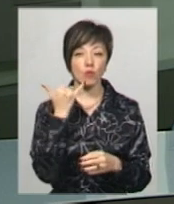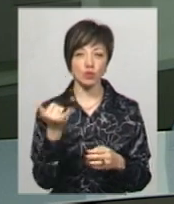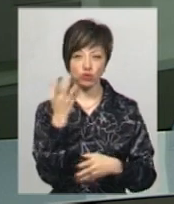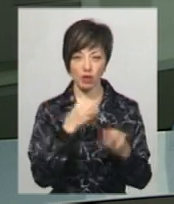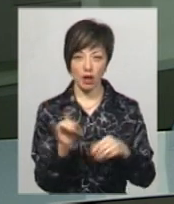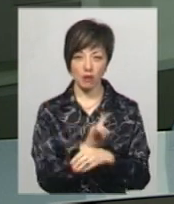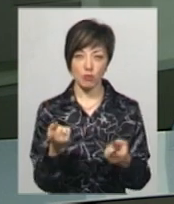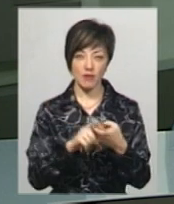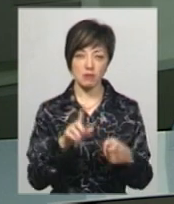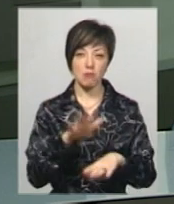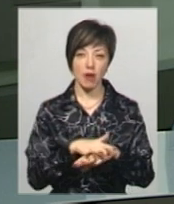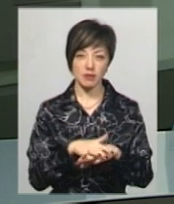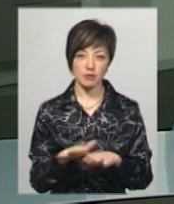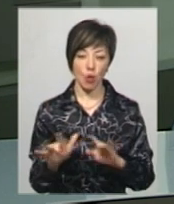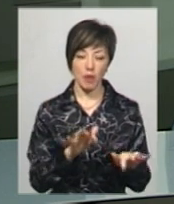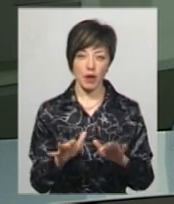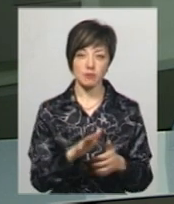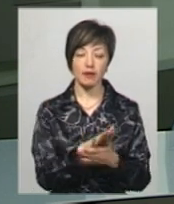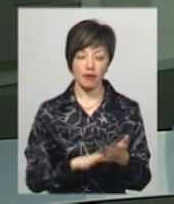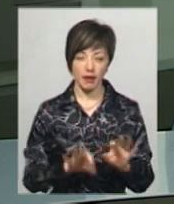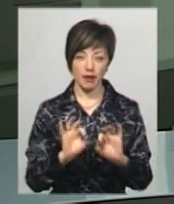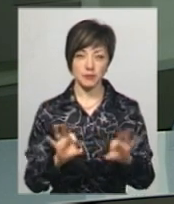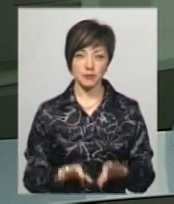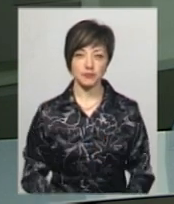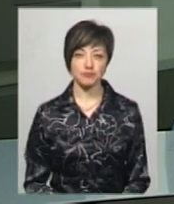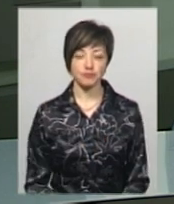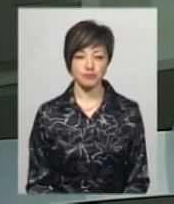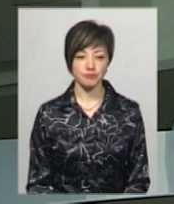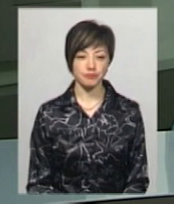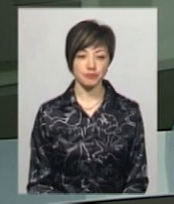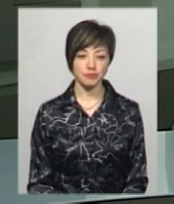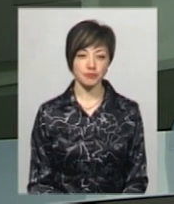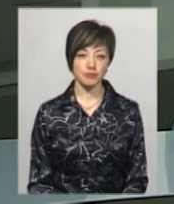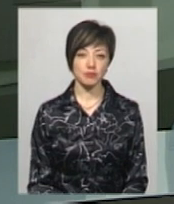шахрайства, пов'язані з банківськими операціями. Тему продовжить Тетяна Ворожцова.